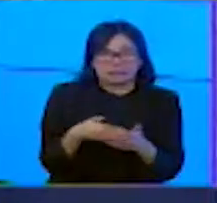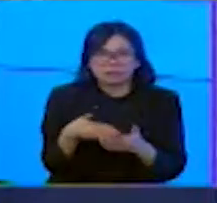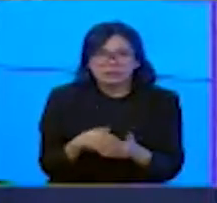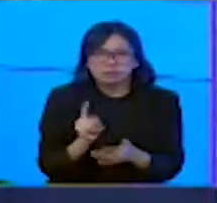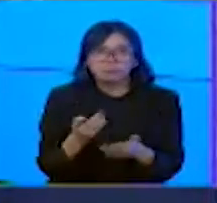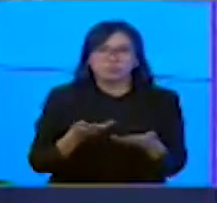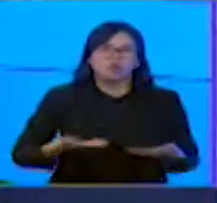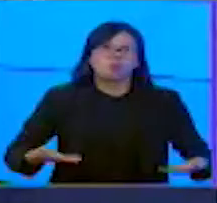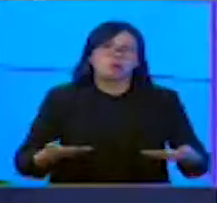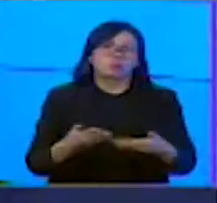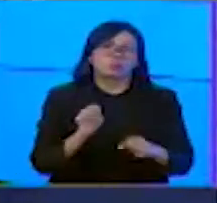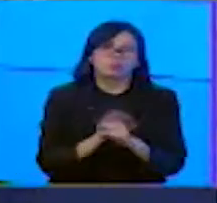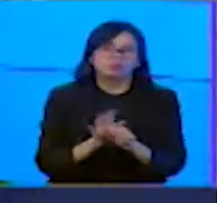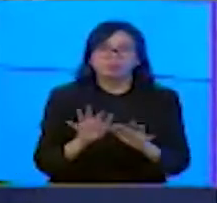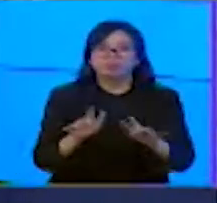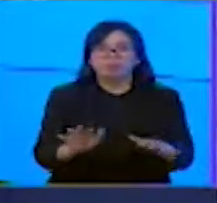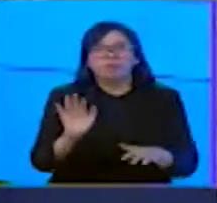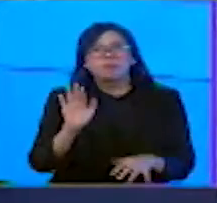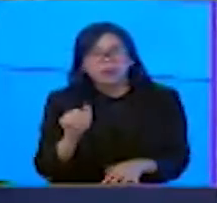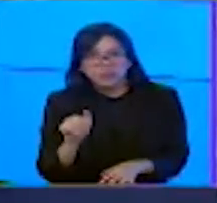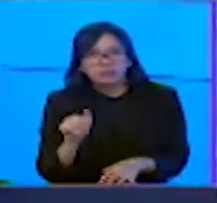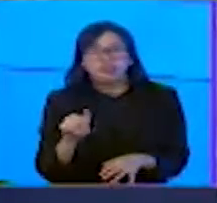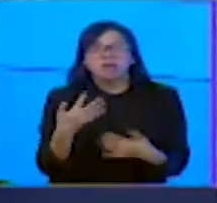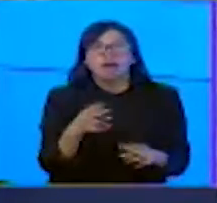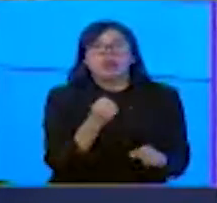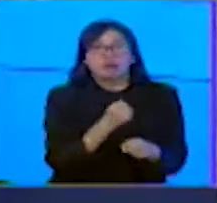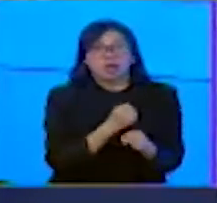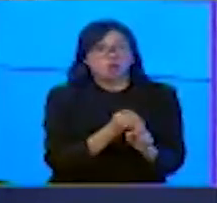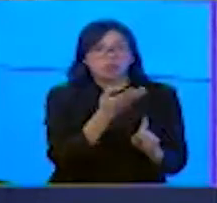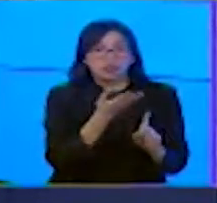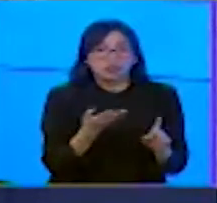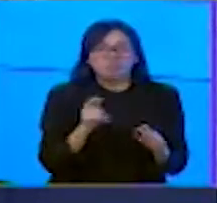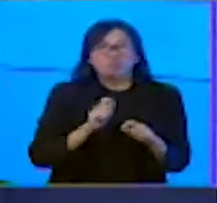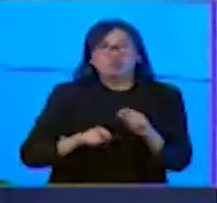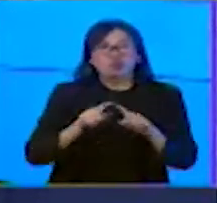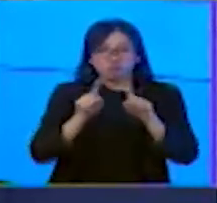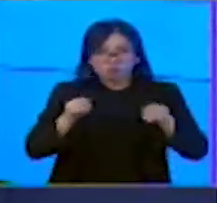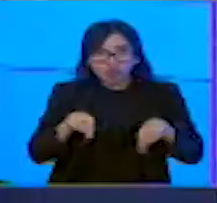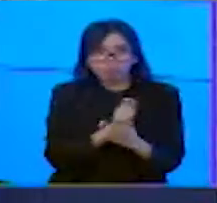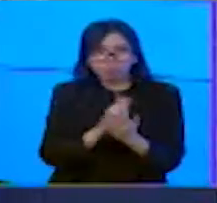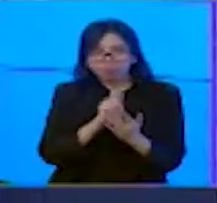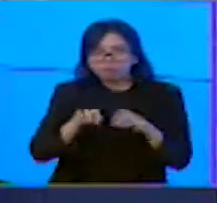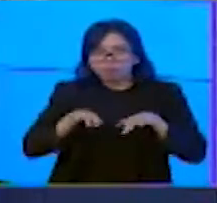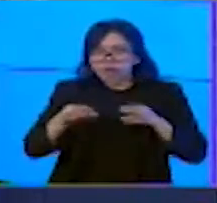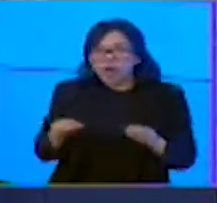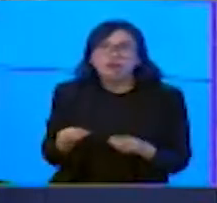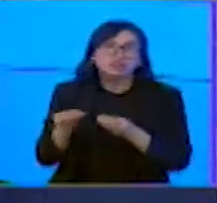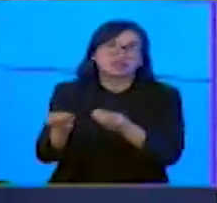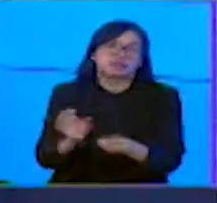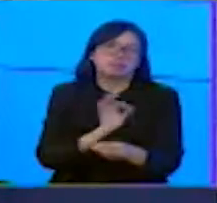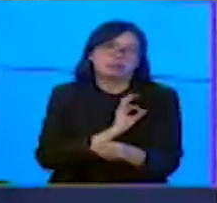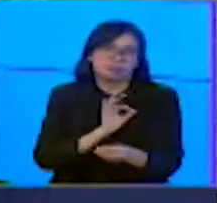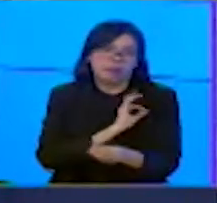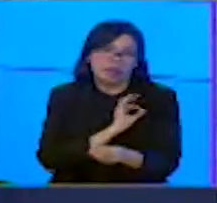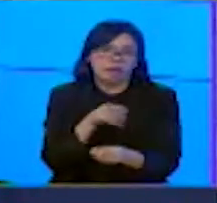suratnya seperti itu, dan dijual kepada Bapak Presiden, dan itu haknya beliau. Yang jelas negara